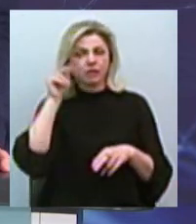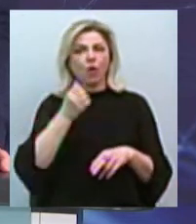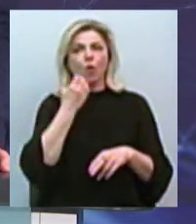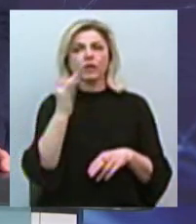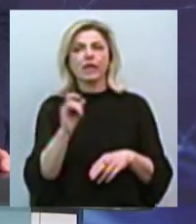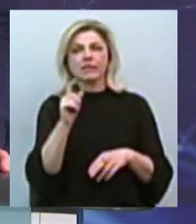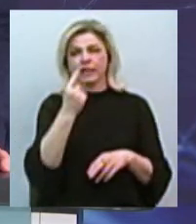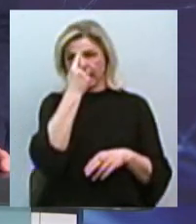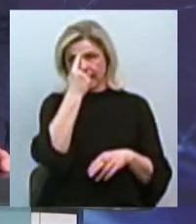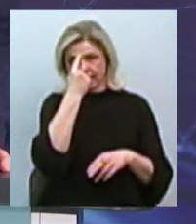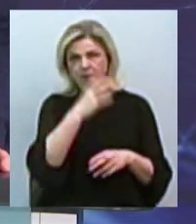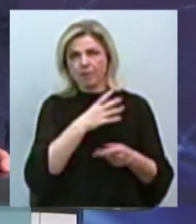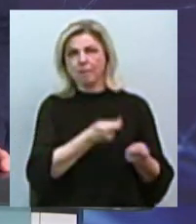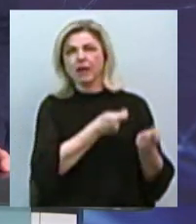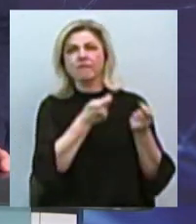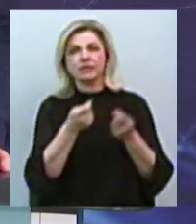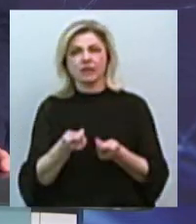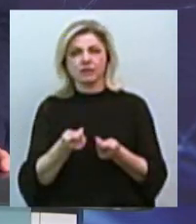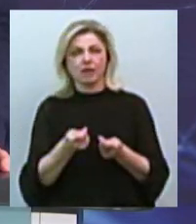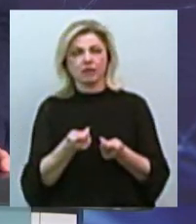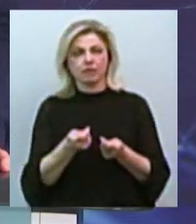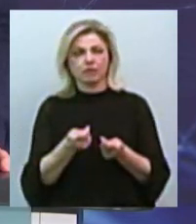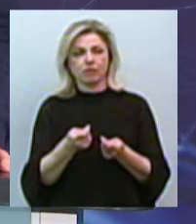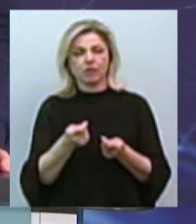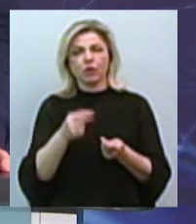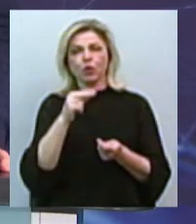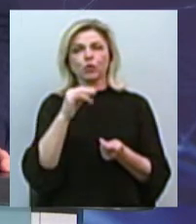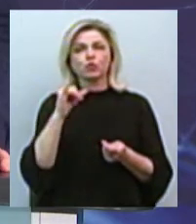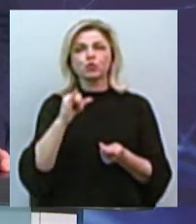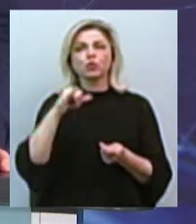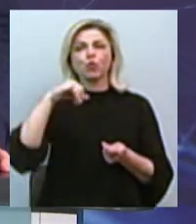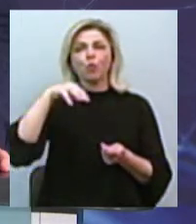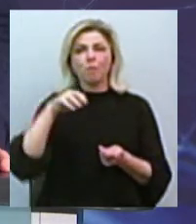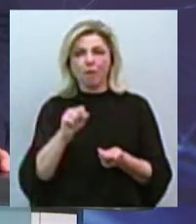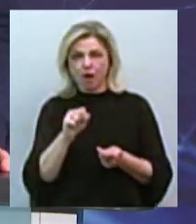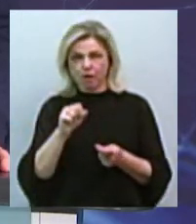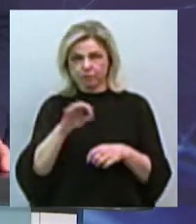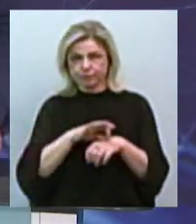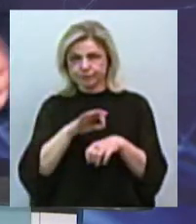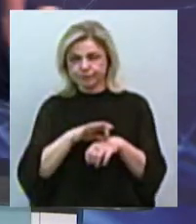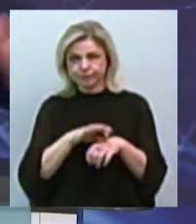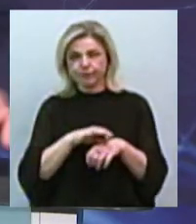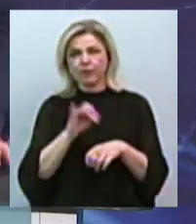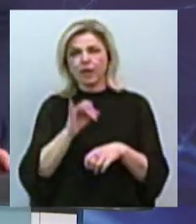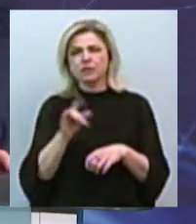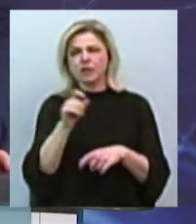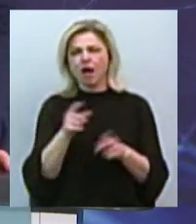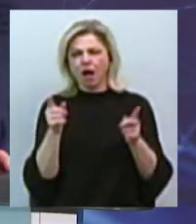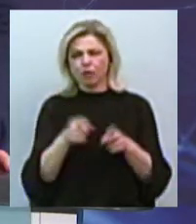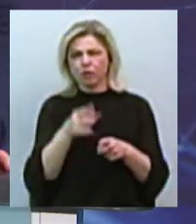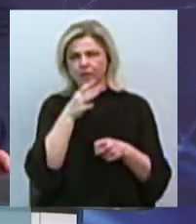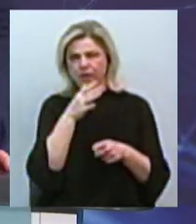Индии была привезена бубонная чума, и в считанные часы